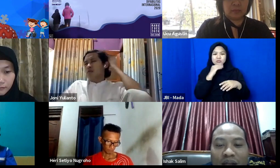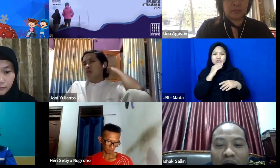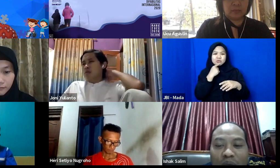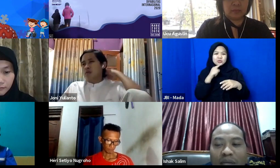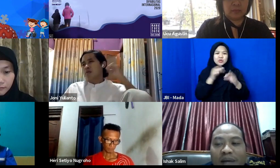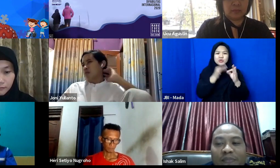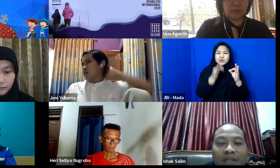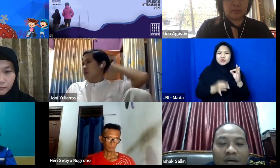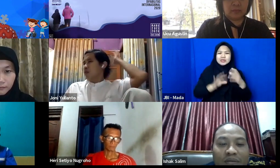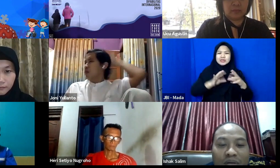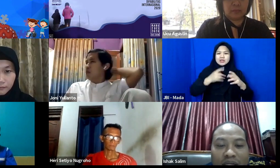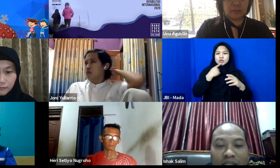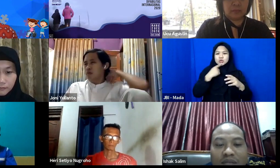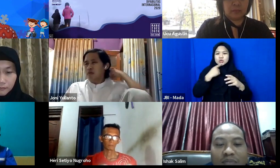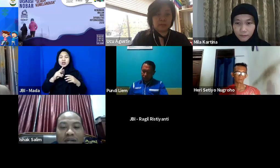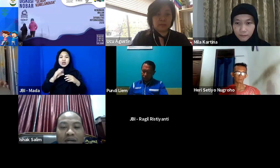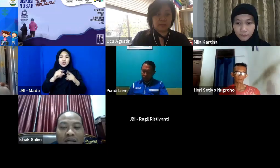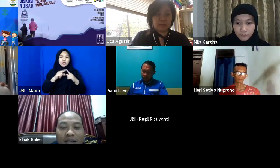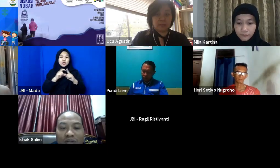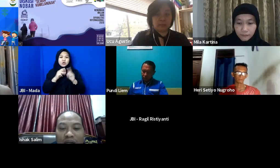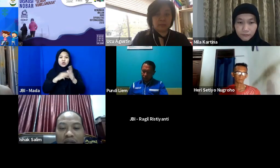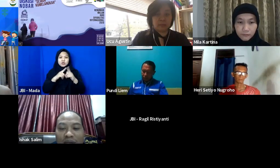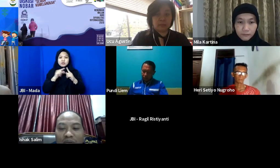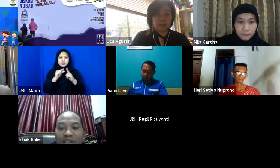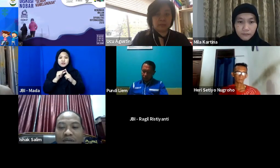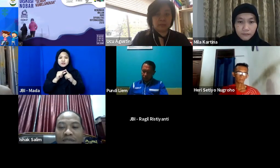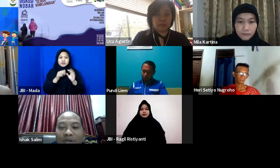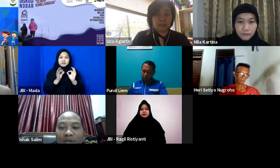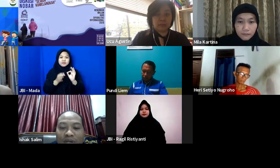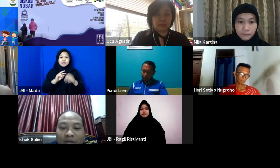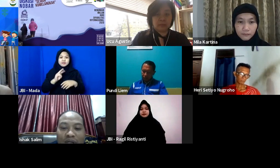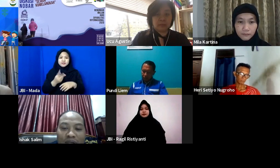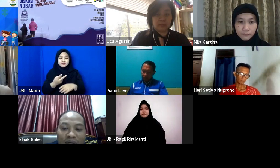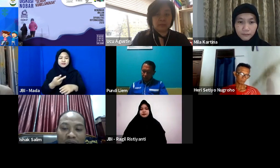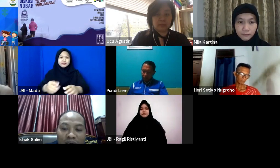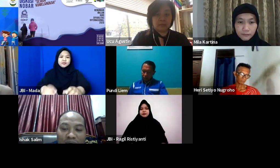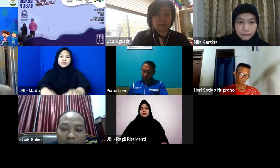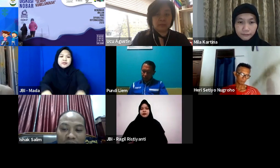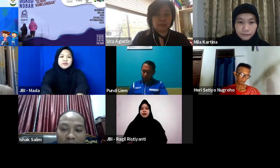tentang road map tentang undang-undang sistem pendidikan nasional no spirit